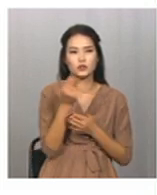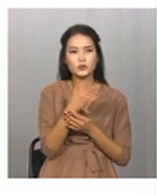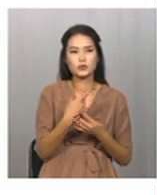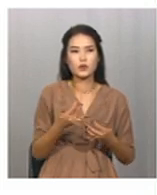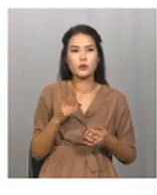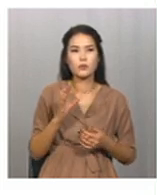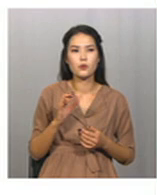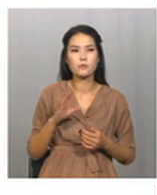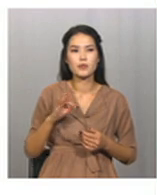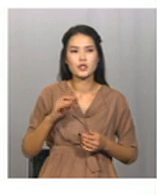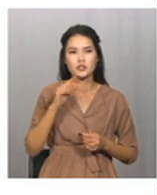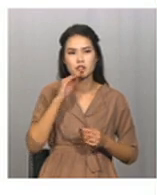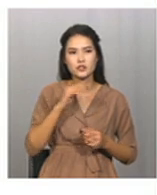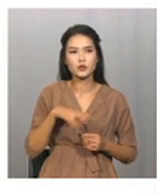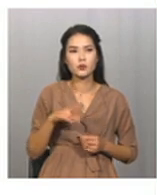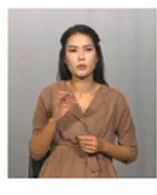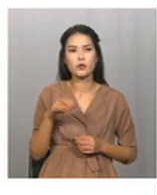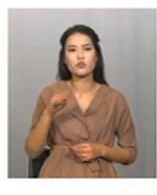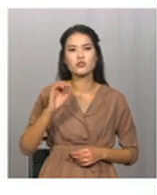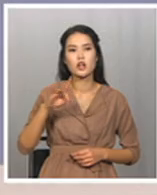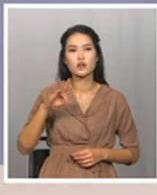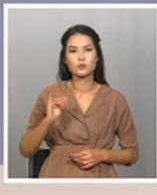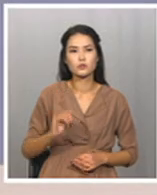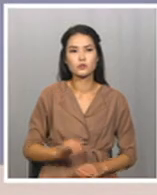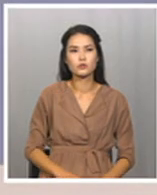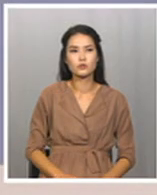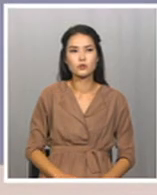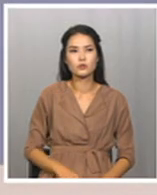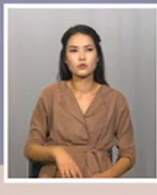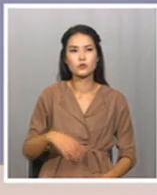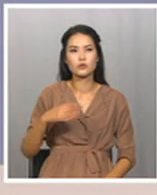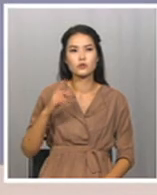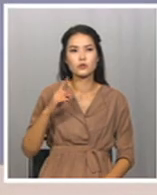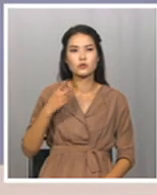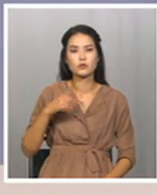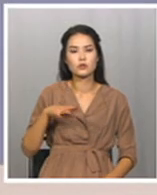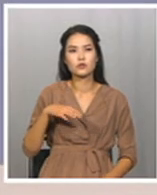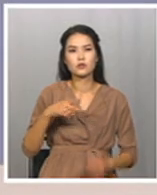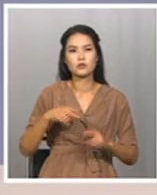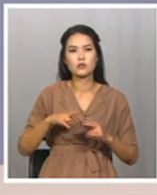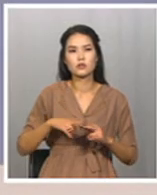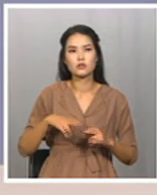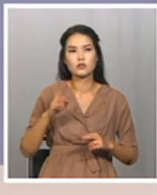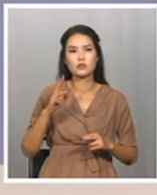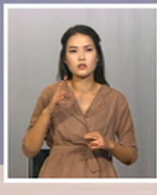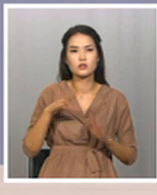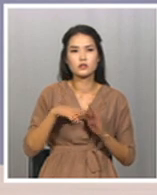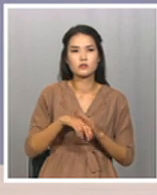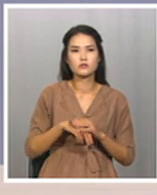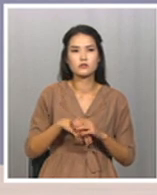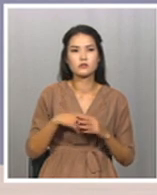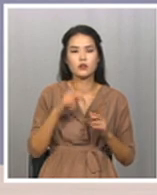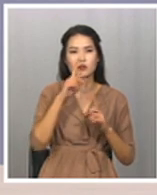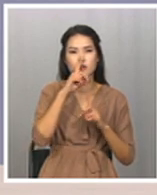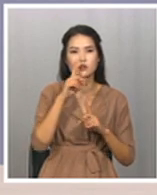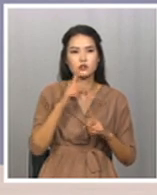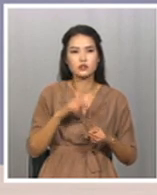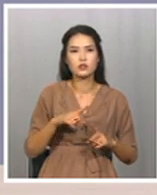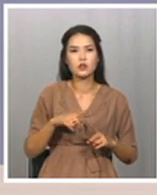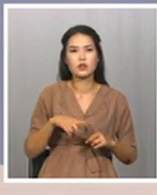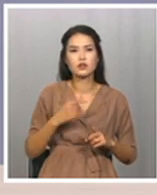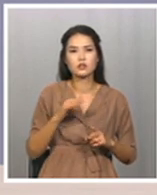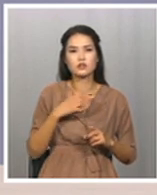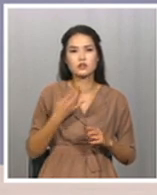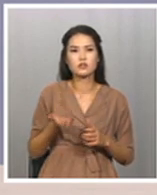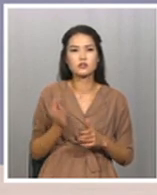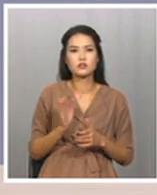по престижности, по жанру. Чтобы помочь вам в выборе книг и сделать его осознанным, я предлагаю вам